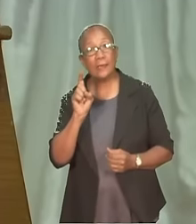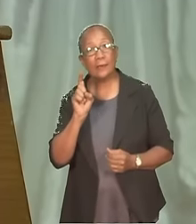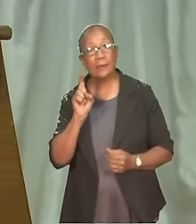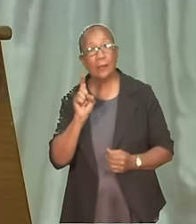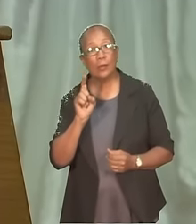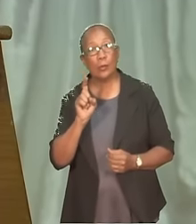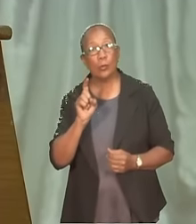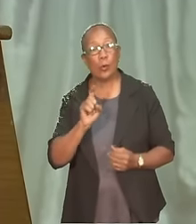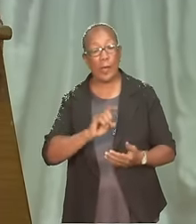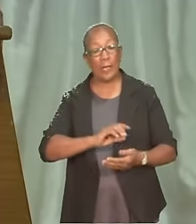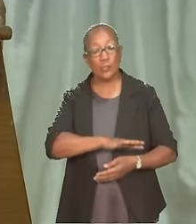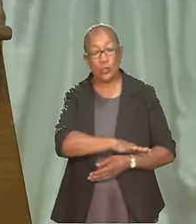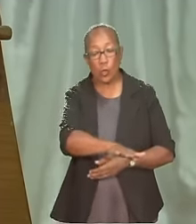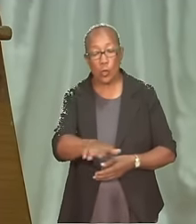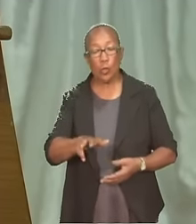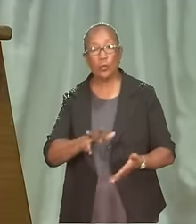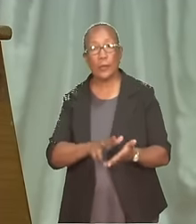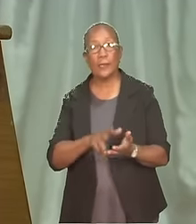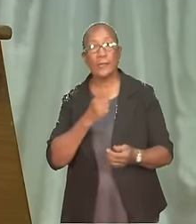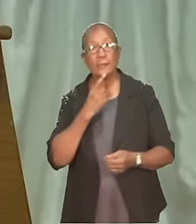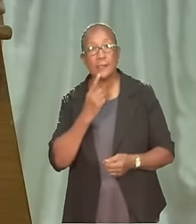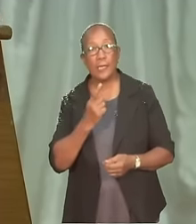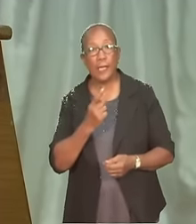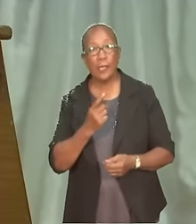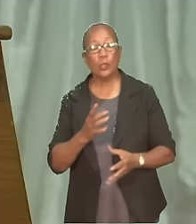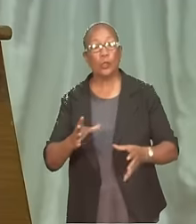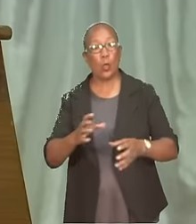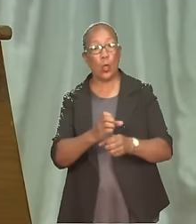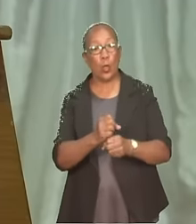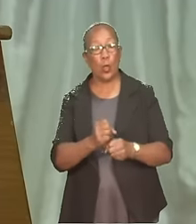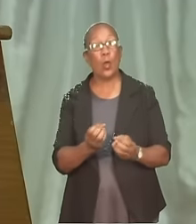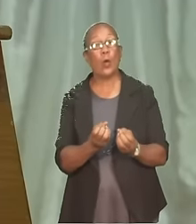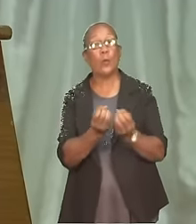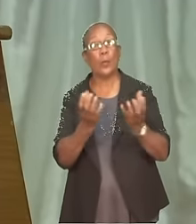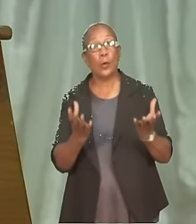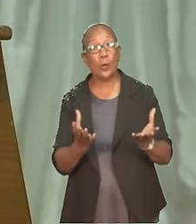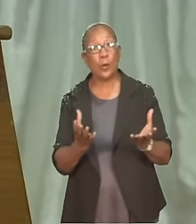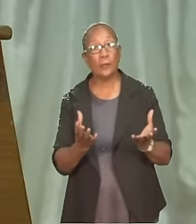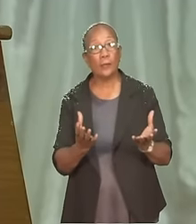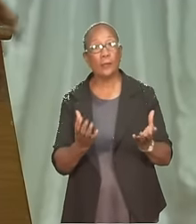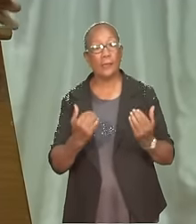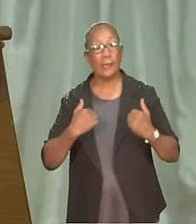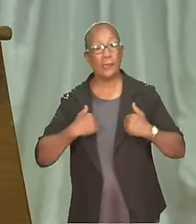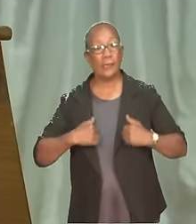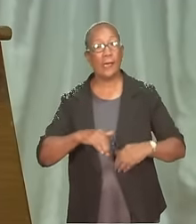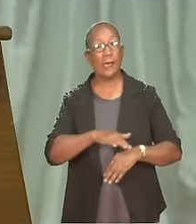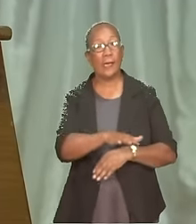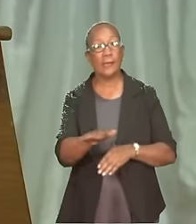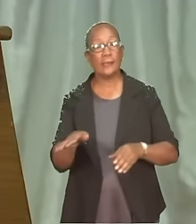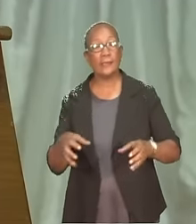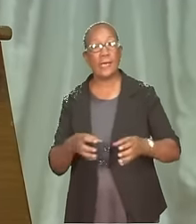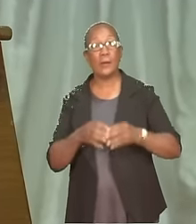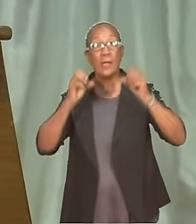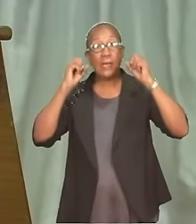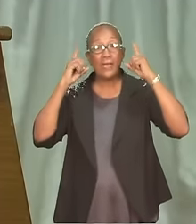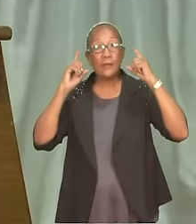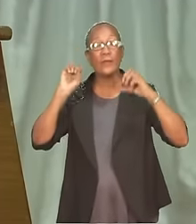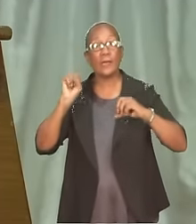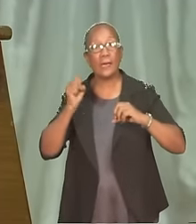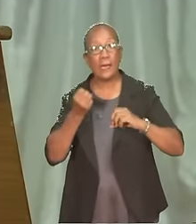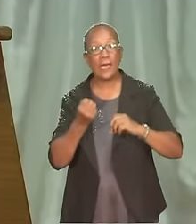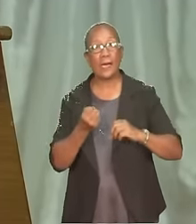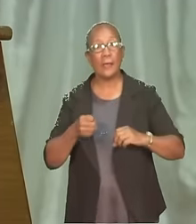de grondwet dat zegt, de natuurlijke hulpbronnen behoren het volk toe, de natie toe, dat de samenleving daarvan moet